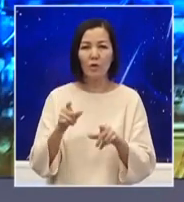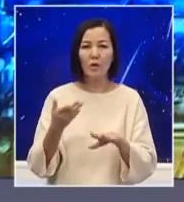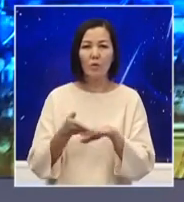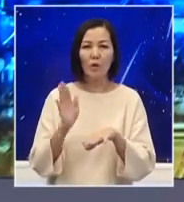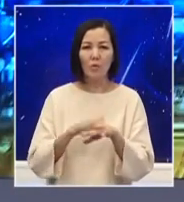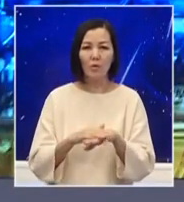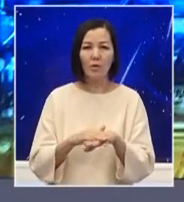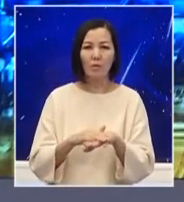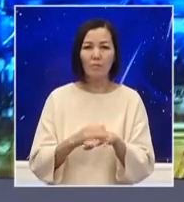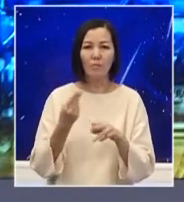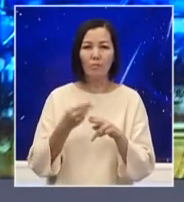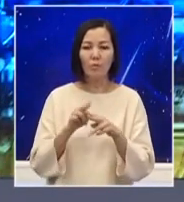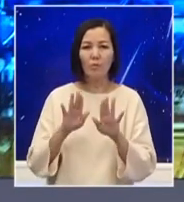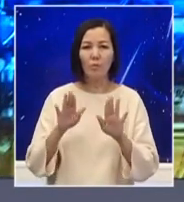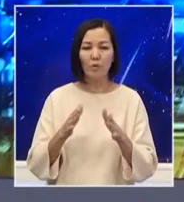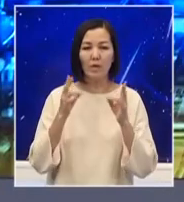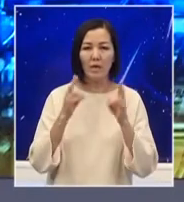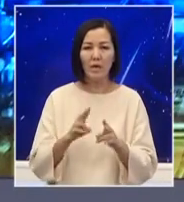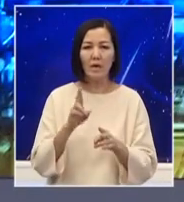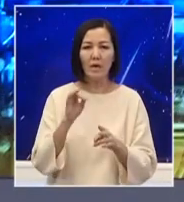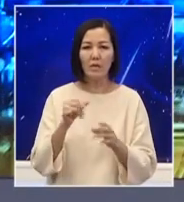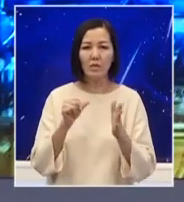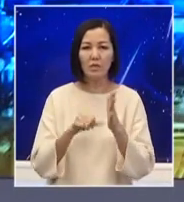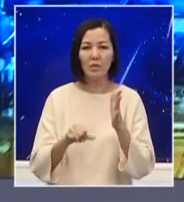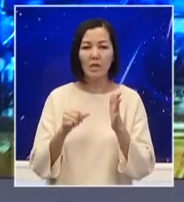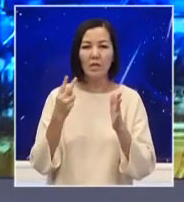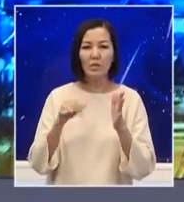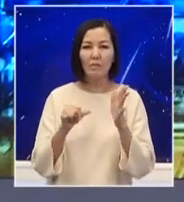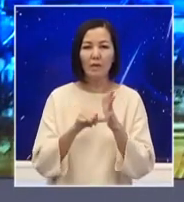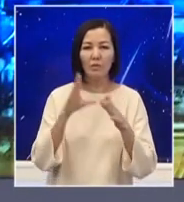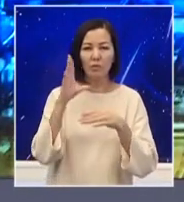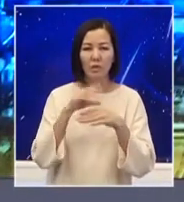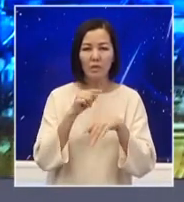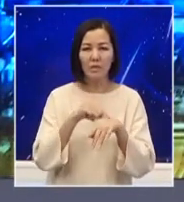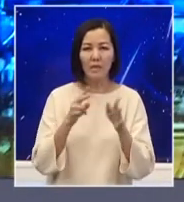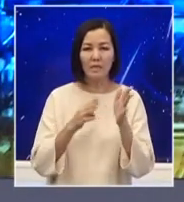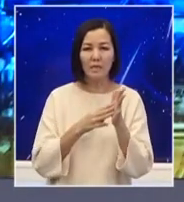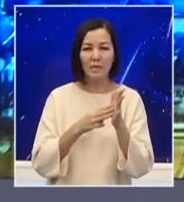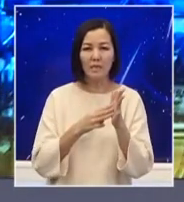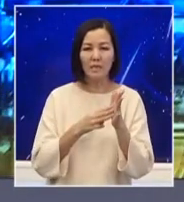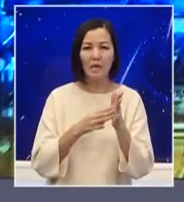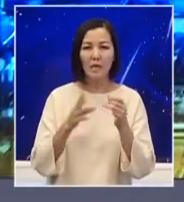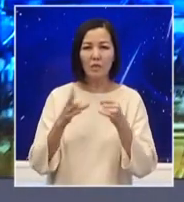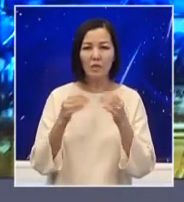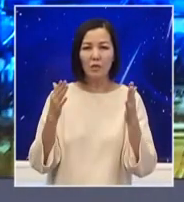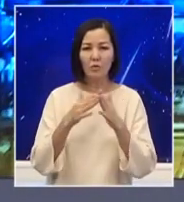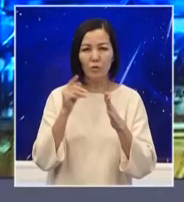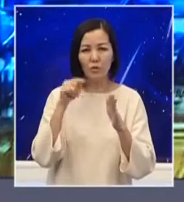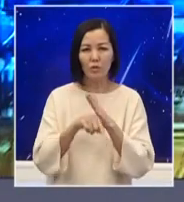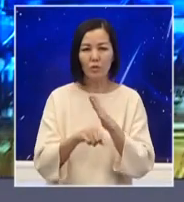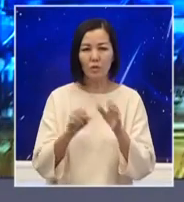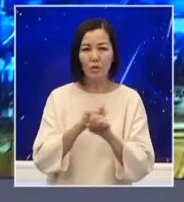халі өте ауыр. Айта кетейік, бұл оқиға қарашаның 26 күні кешкі сағат 8-дер шамасында жеке тұрғын үйлердің бірінде